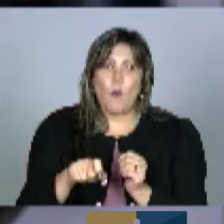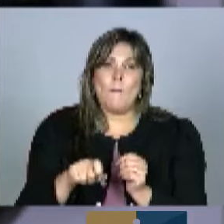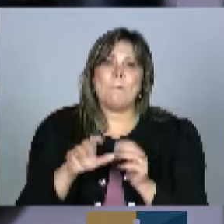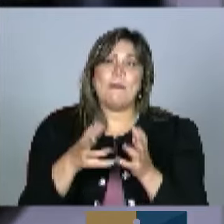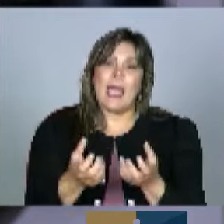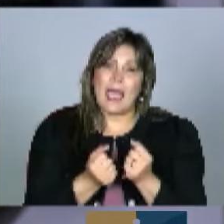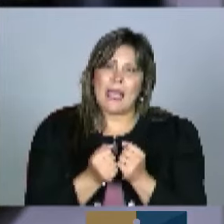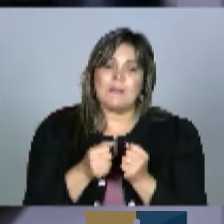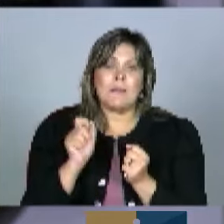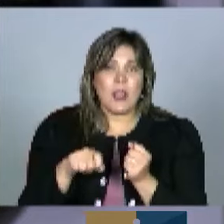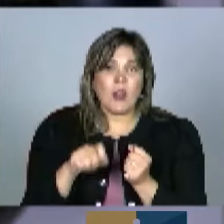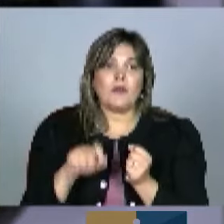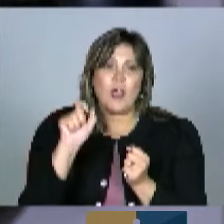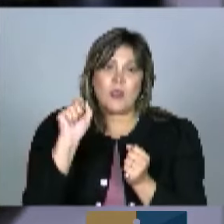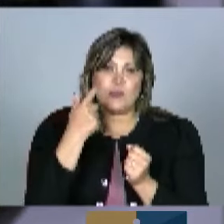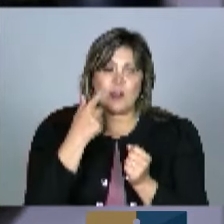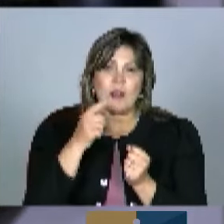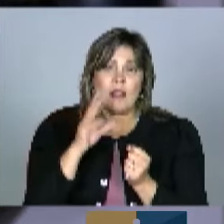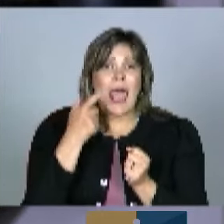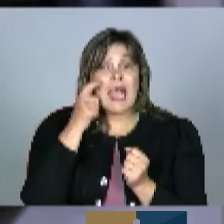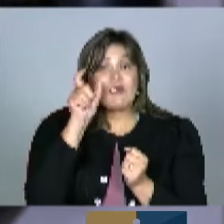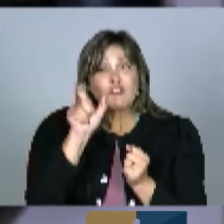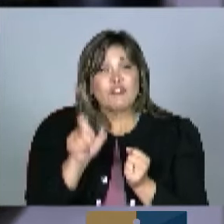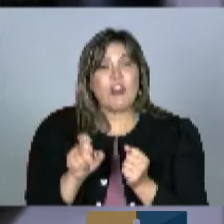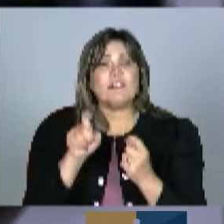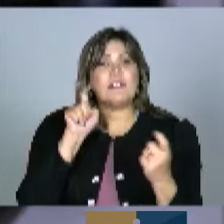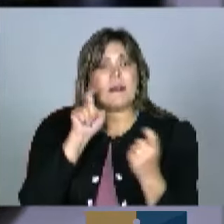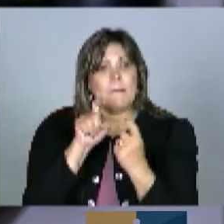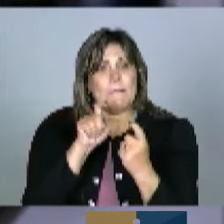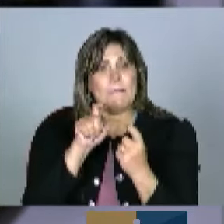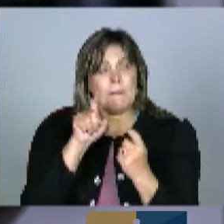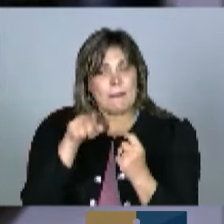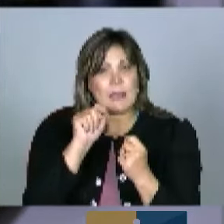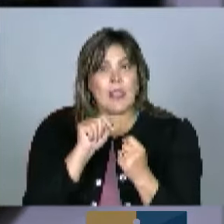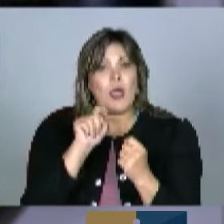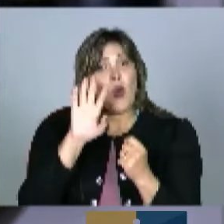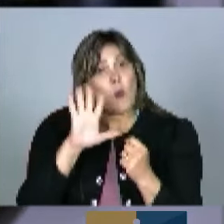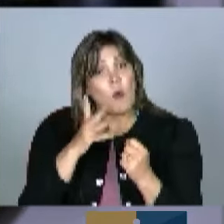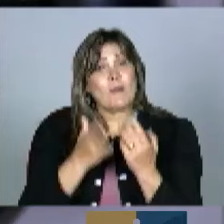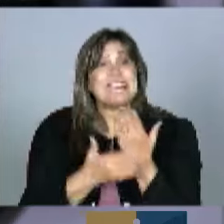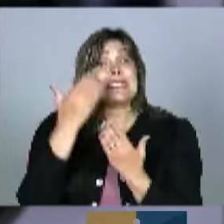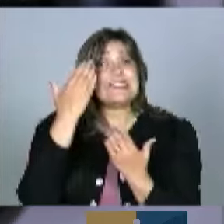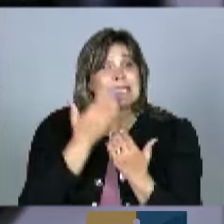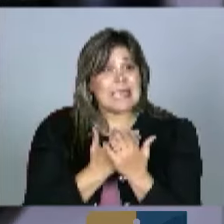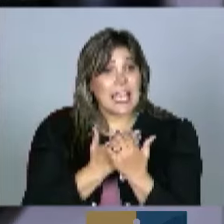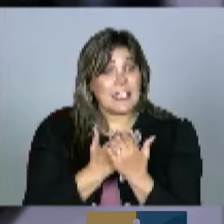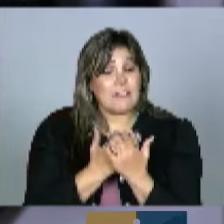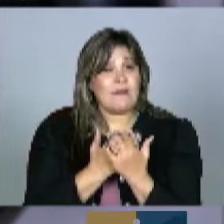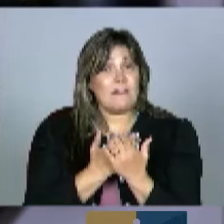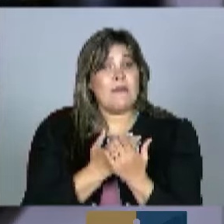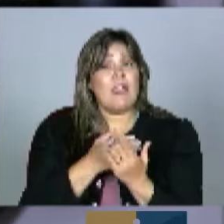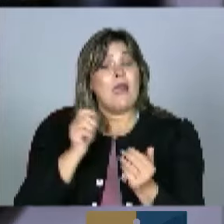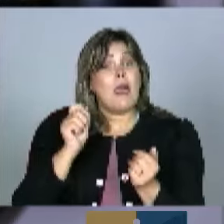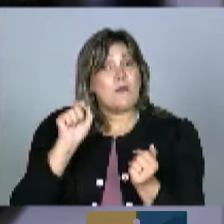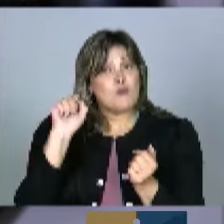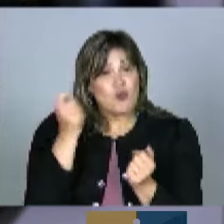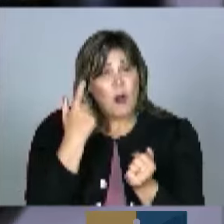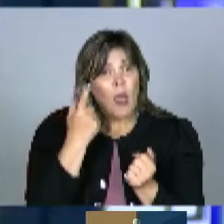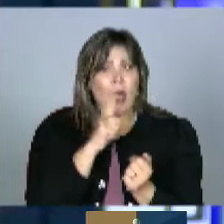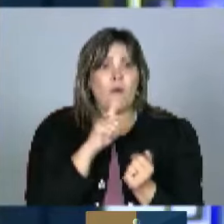المستعجل هل الخصم من حقه يستانف زي الدعاوه القضائيه العاديه وهل المواعيد زي الدعاوه المدنيه العاديه ولا